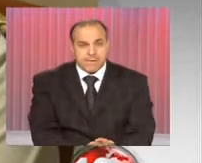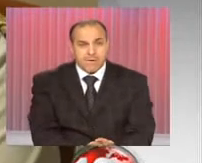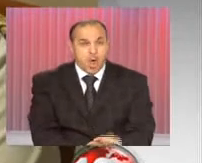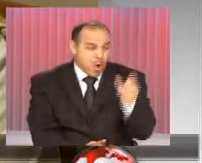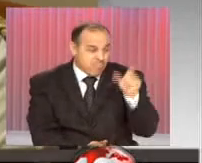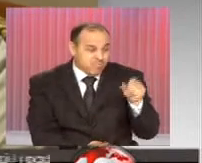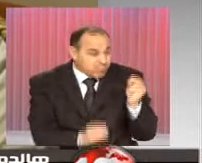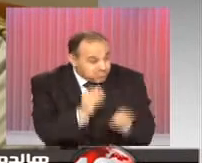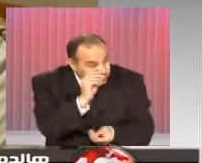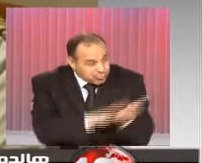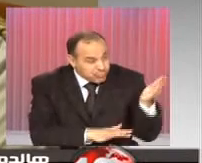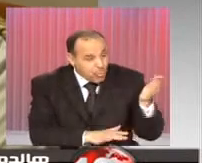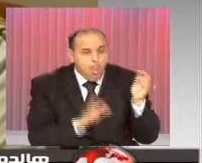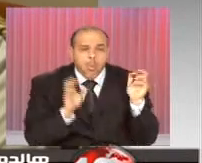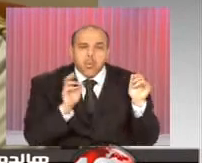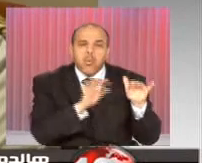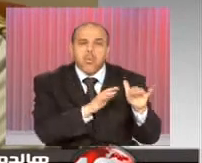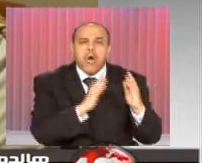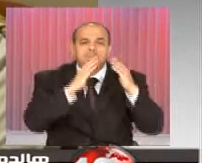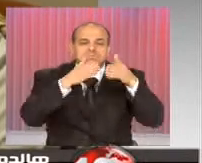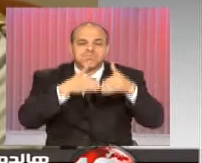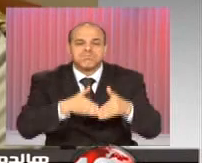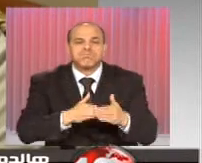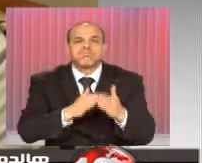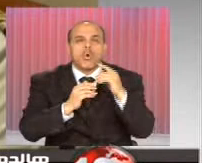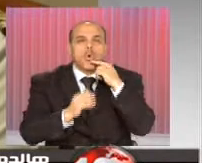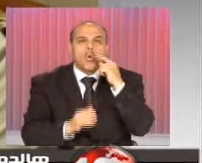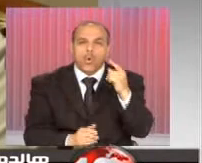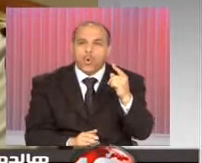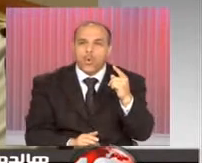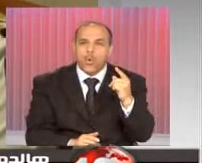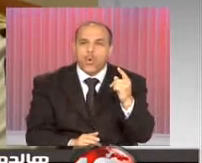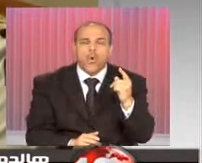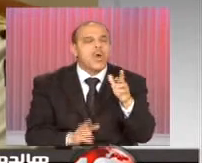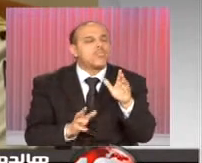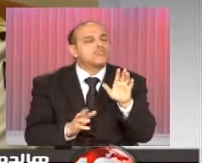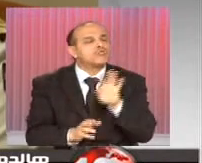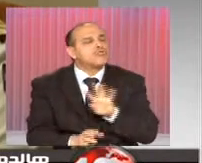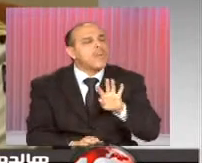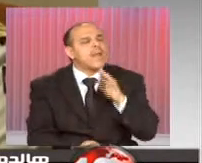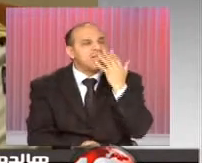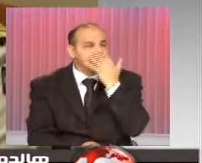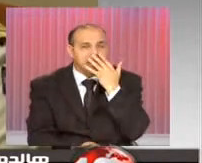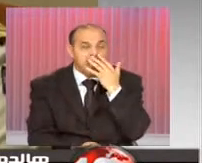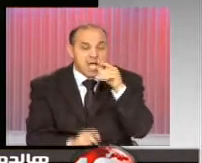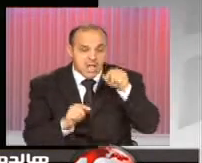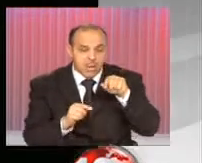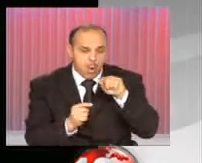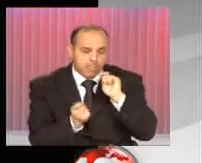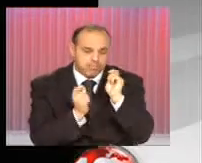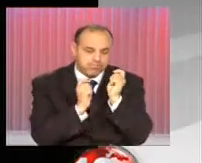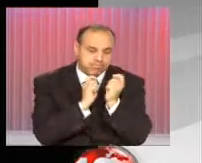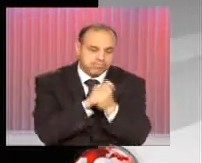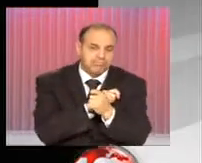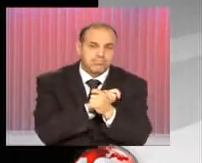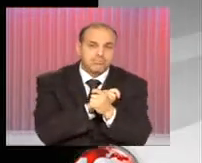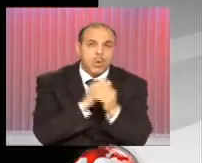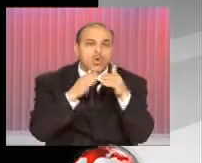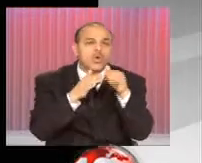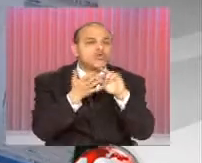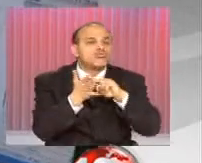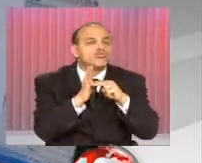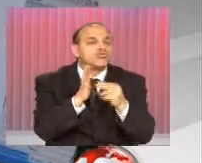المهاجرون كانوا يتوافدون على متن قوارب مطاطية صغيرة تنطلق من شمال إفريقيا، الآن بات المهربون يستخدمون طرقا